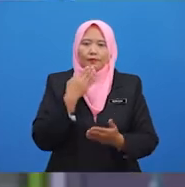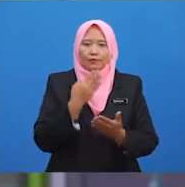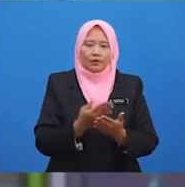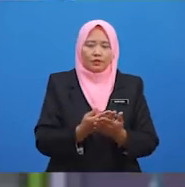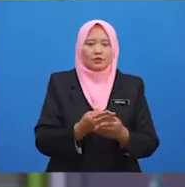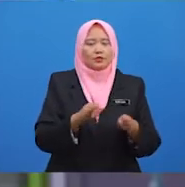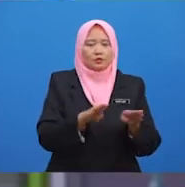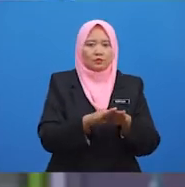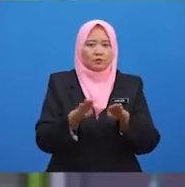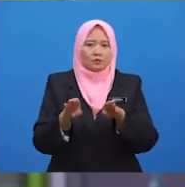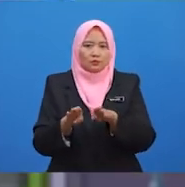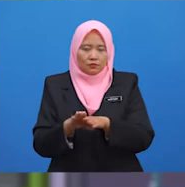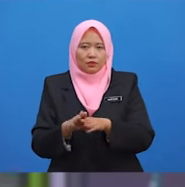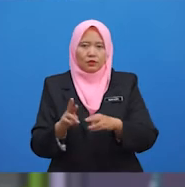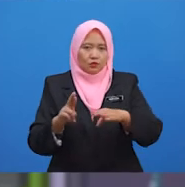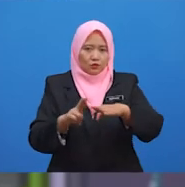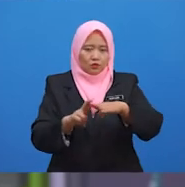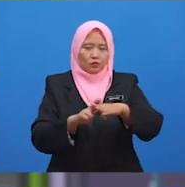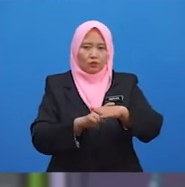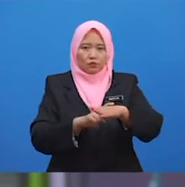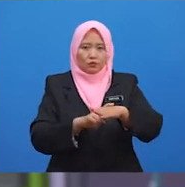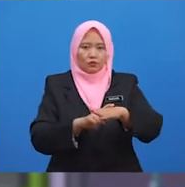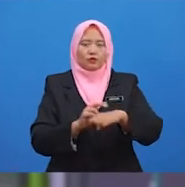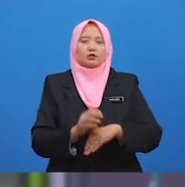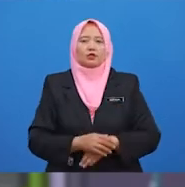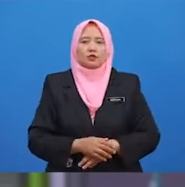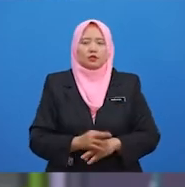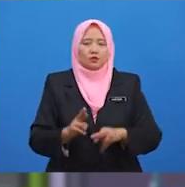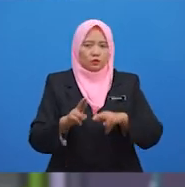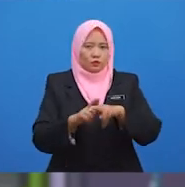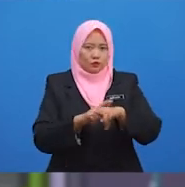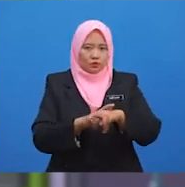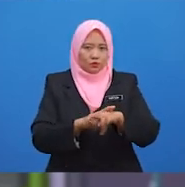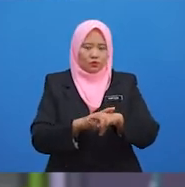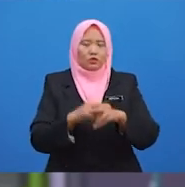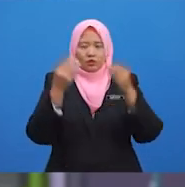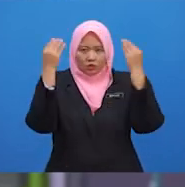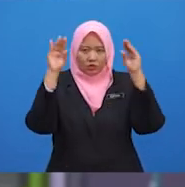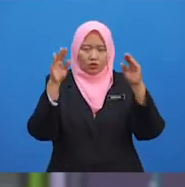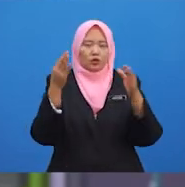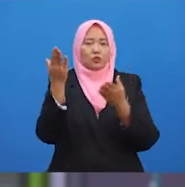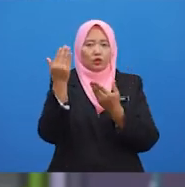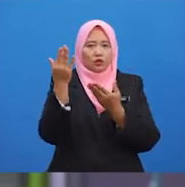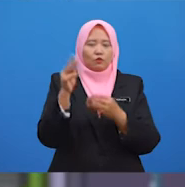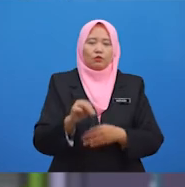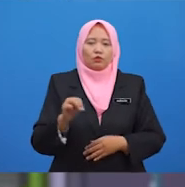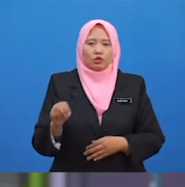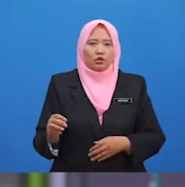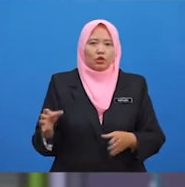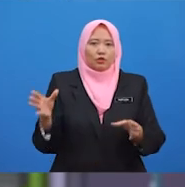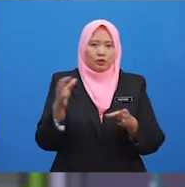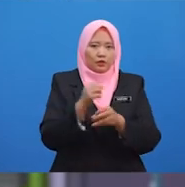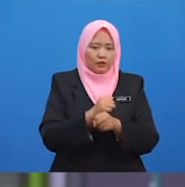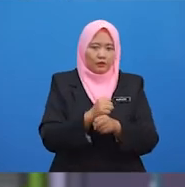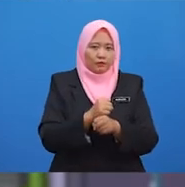Baiklah, sebagai rumusan kepada pelajaran kita hari ini, cikgu harap murid-murid dapat memahami maksud setiap